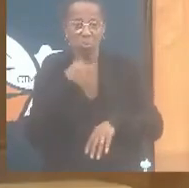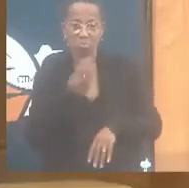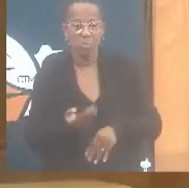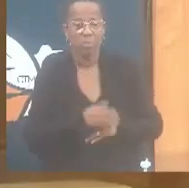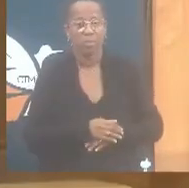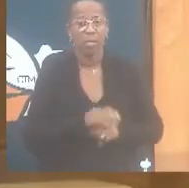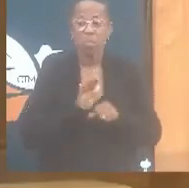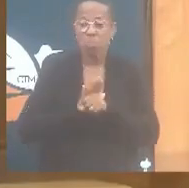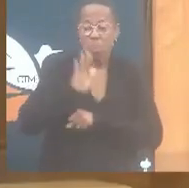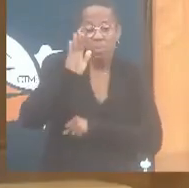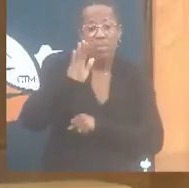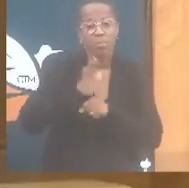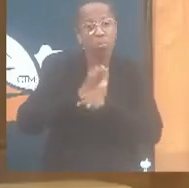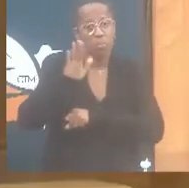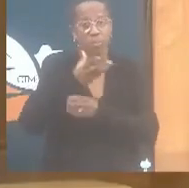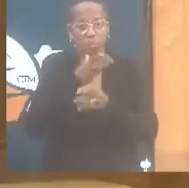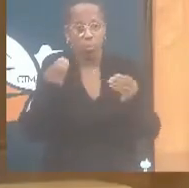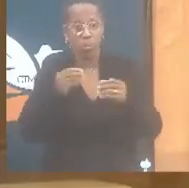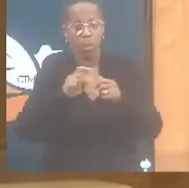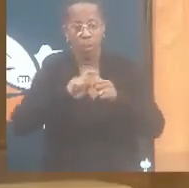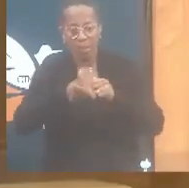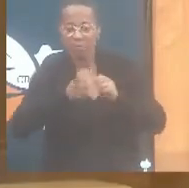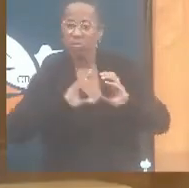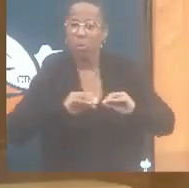et peu réalisé.